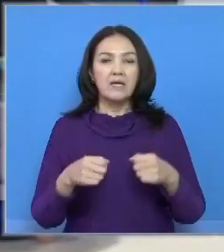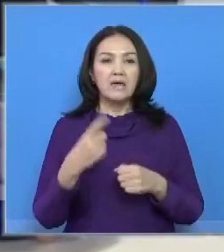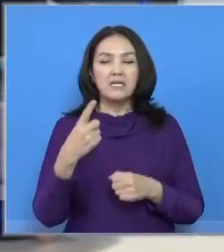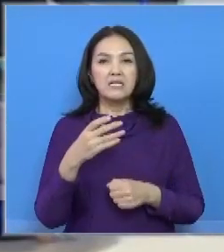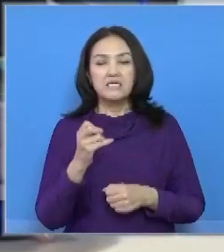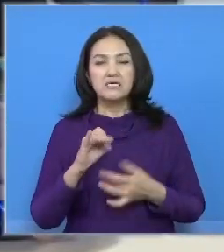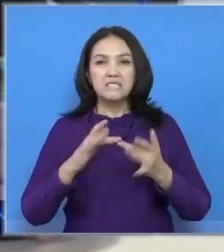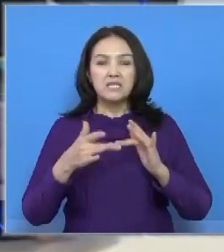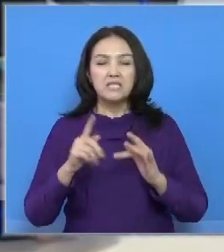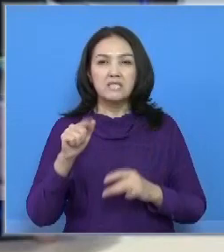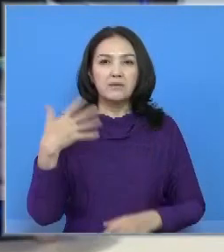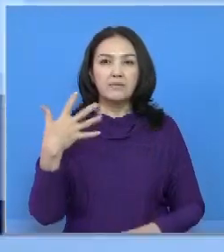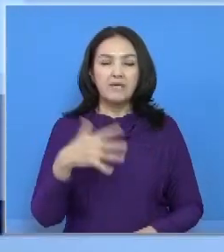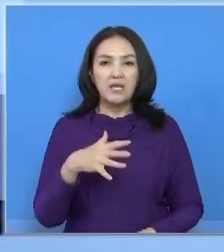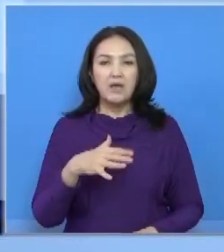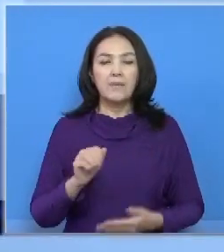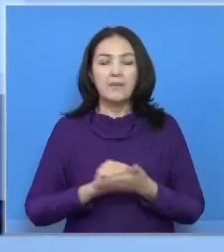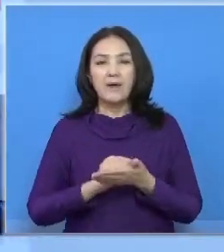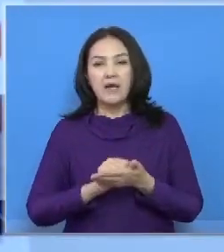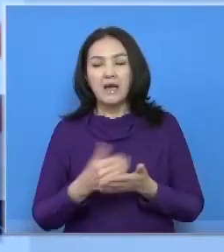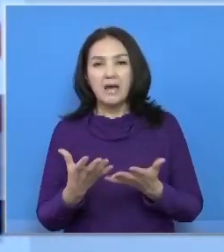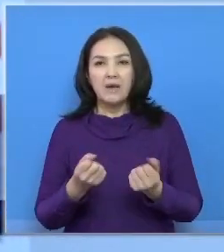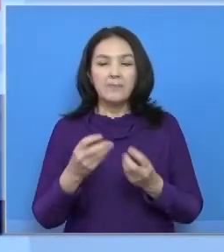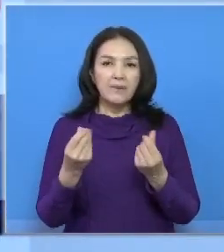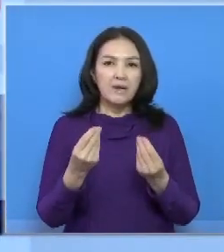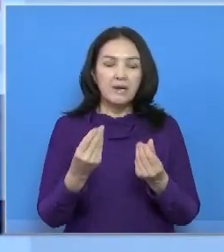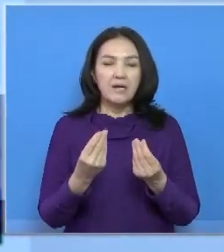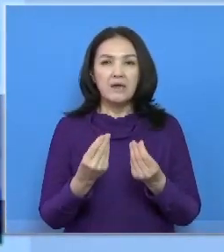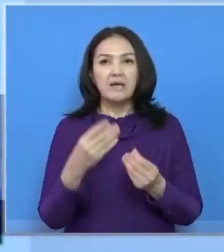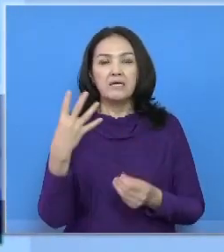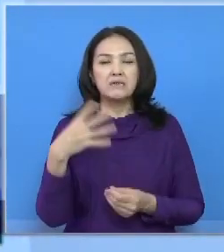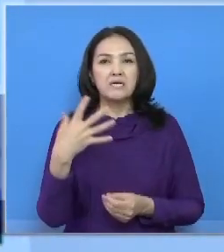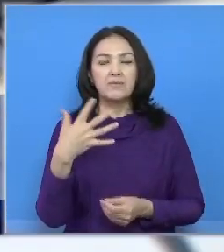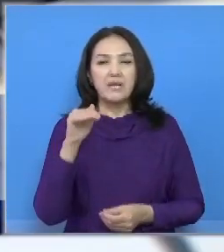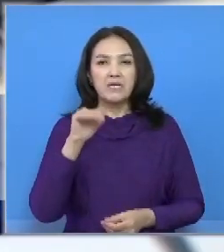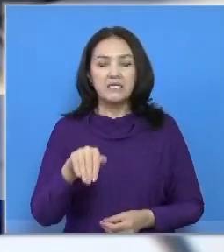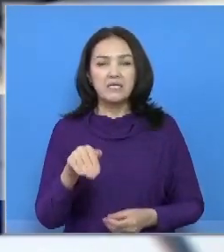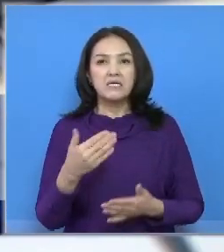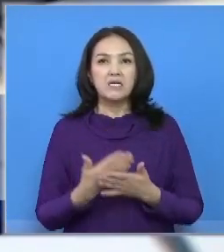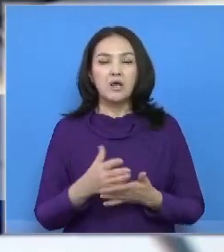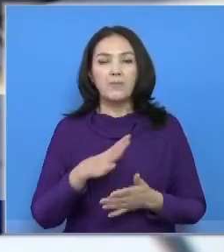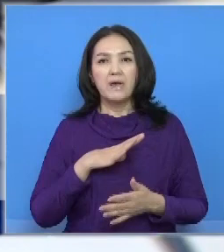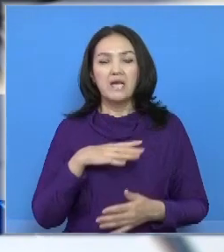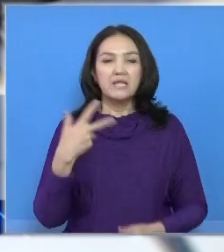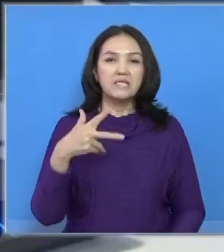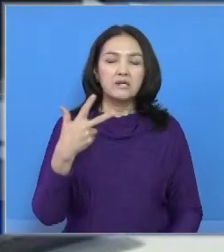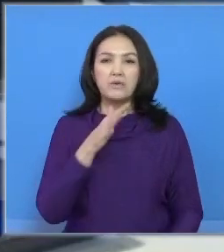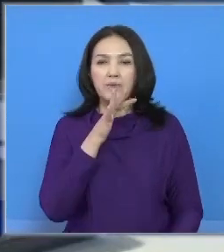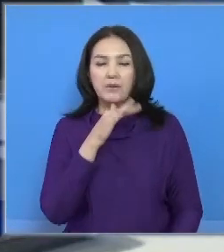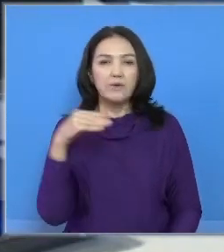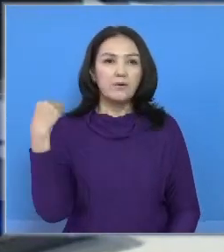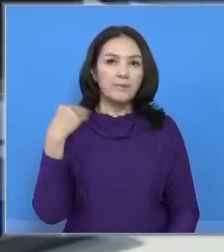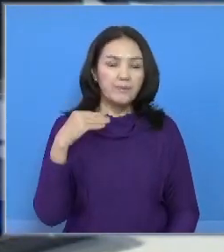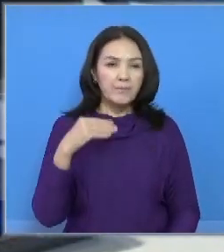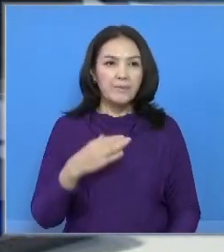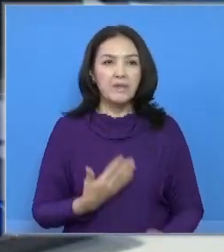один из сайтов 150 пачек бумаги завладел деньгами в размере 45 тысяч тенге принадлежавших 33-летнему